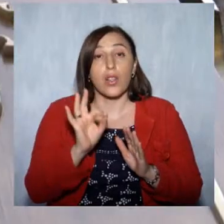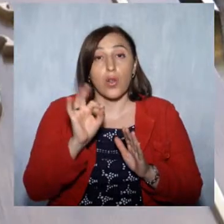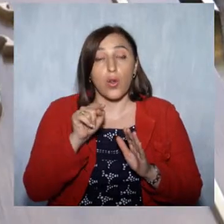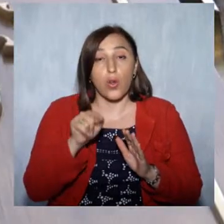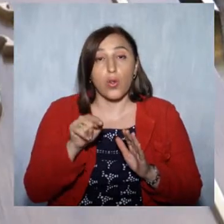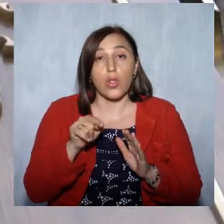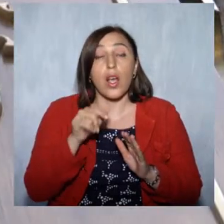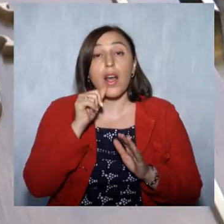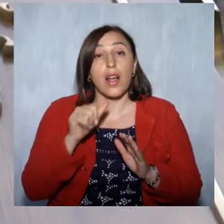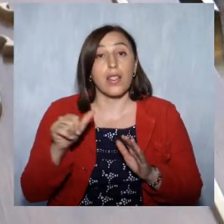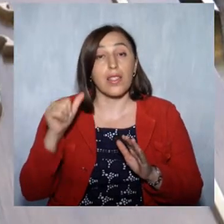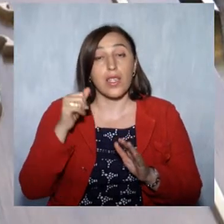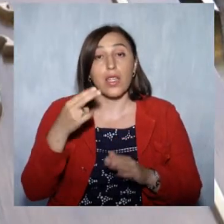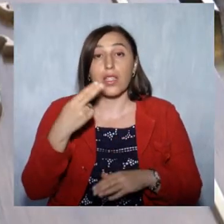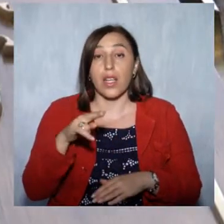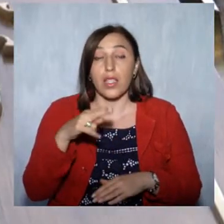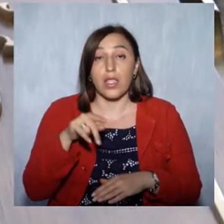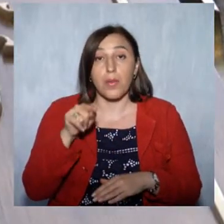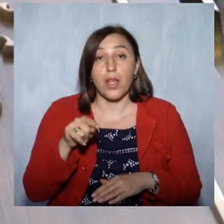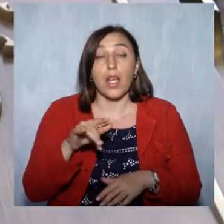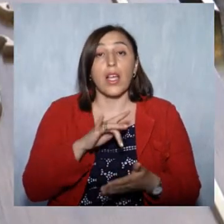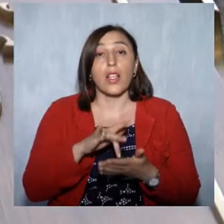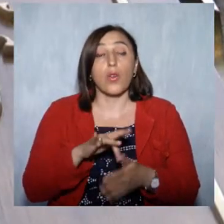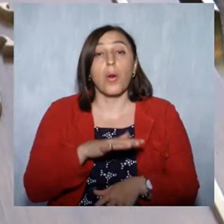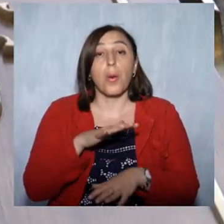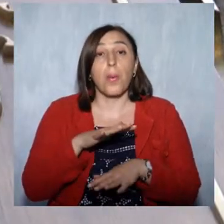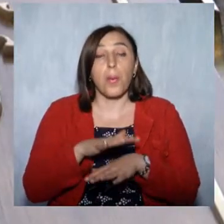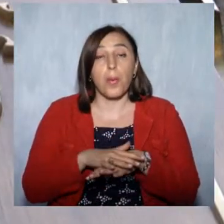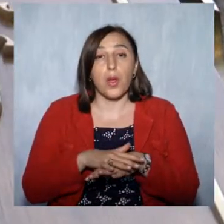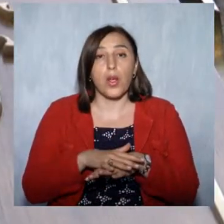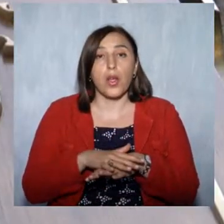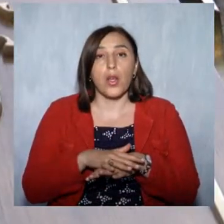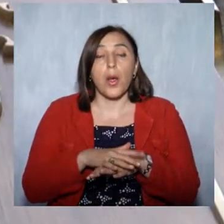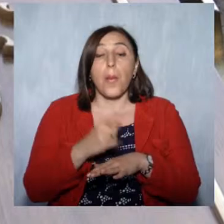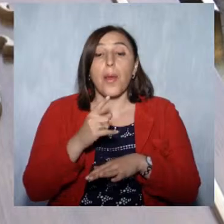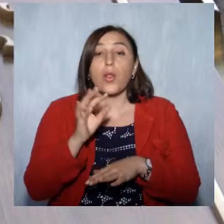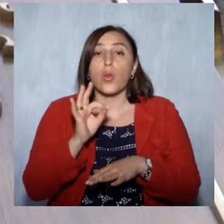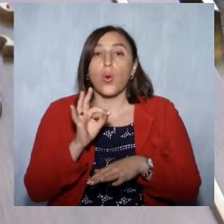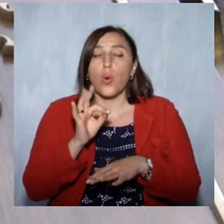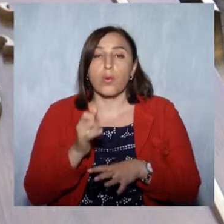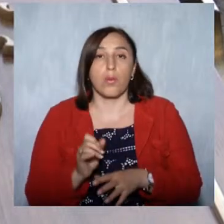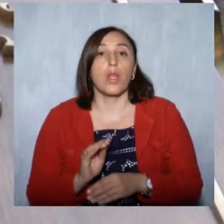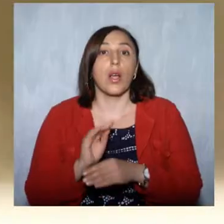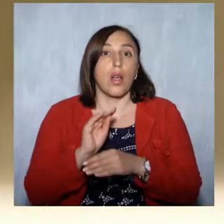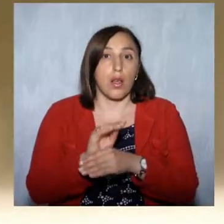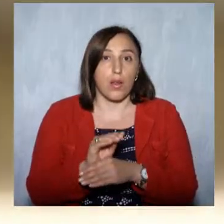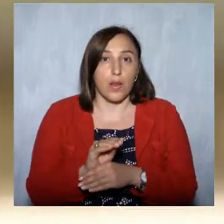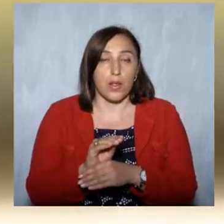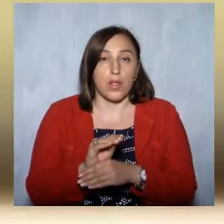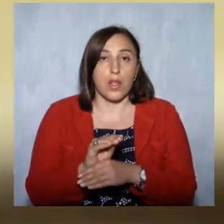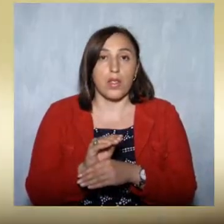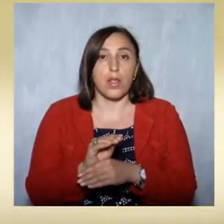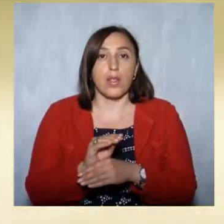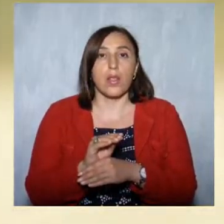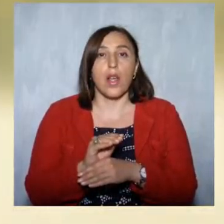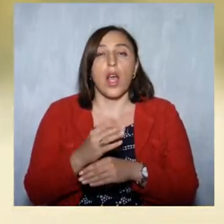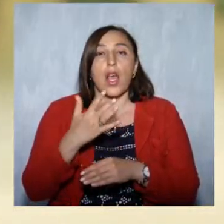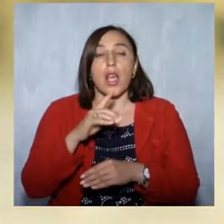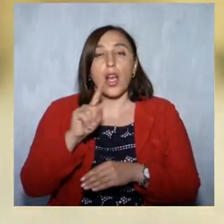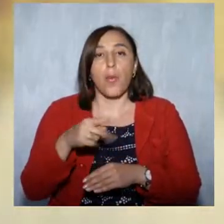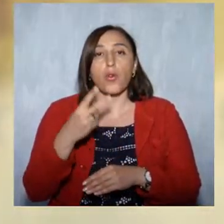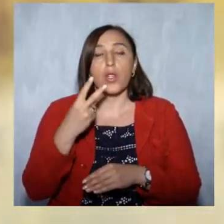4.25%-ի, անցած տարվա դեկտեմբերին կենտրոնական բանկը կտրուկ 1%-ային կետով այն բարձրացրեց, հասցնելով